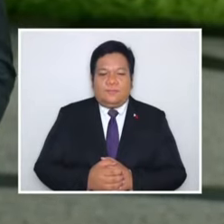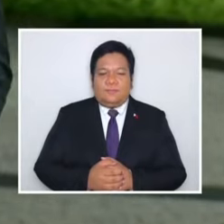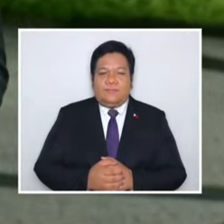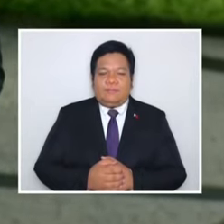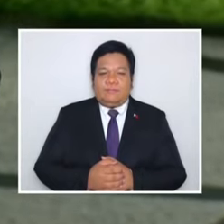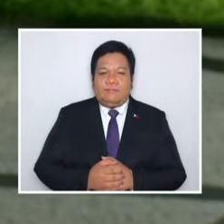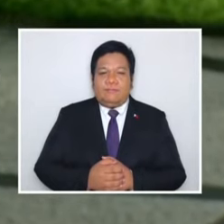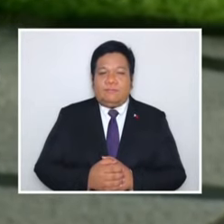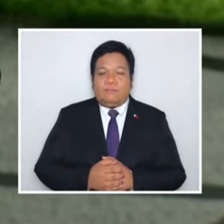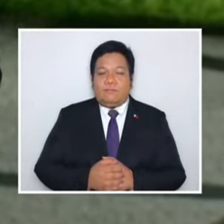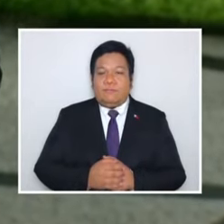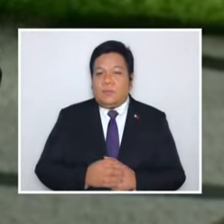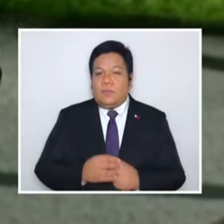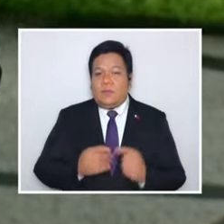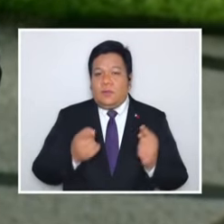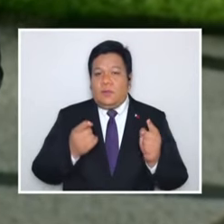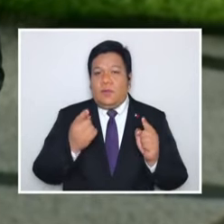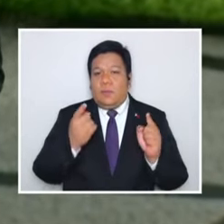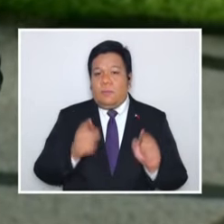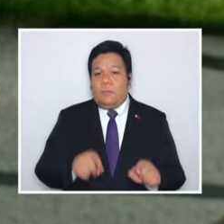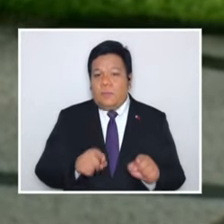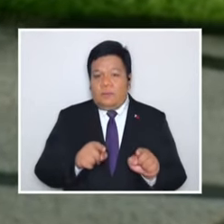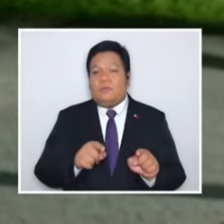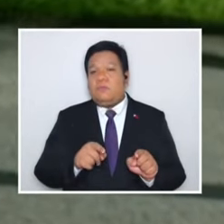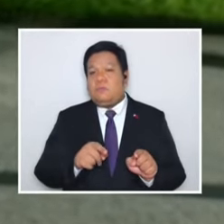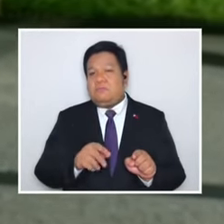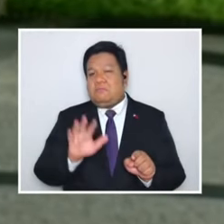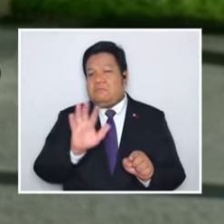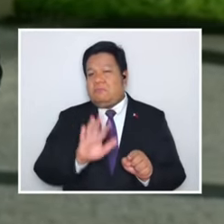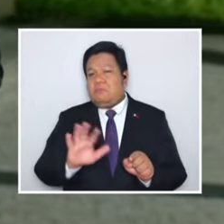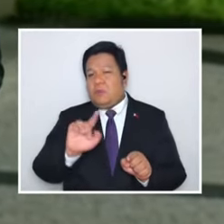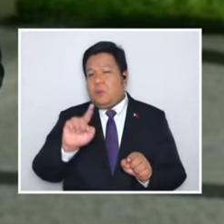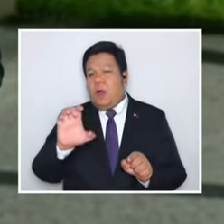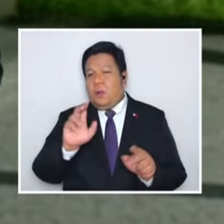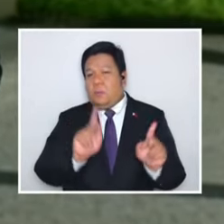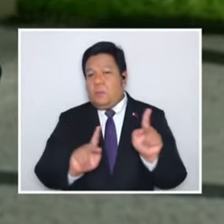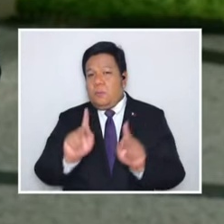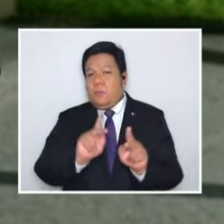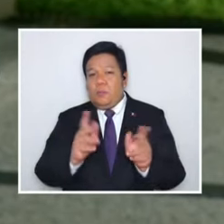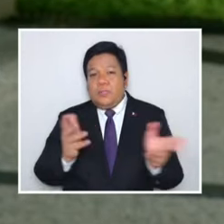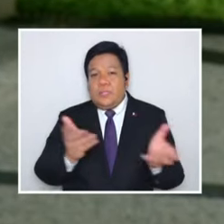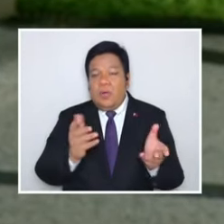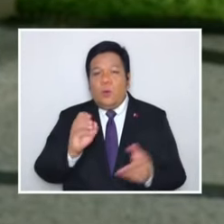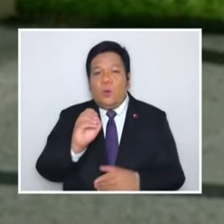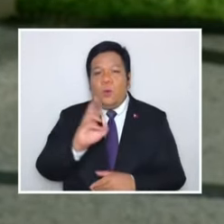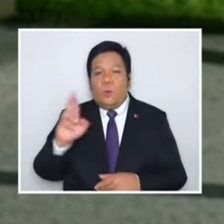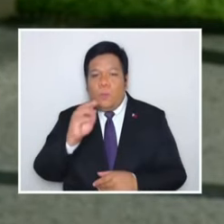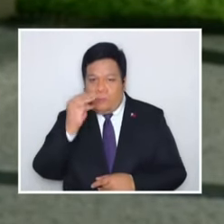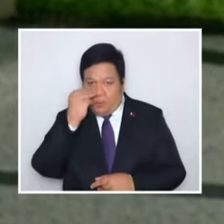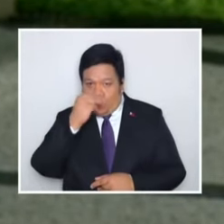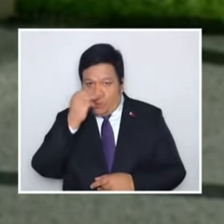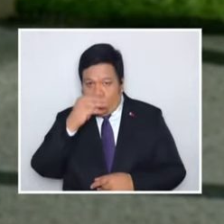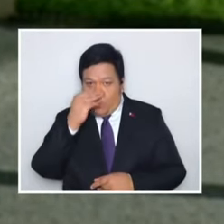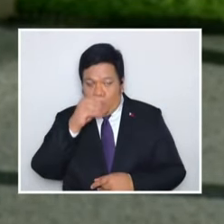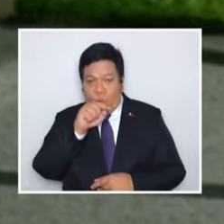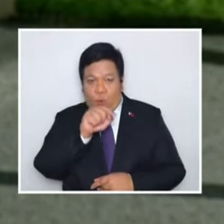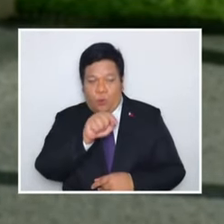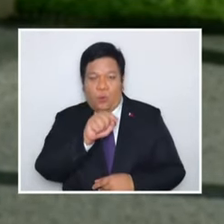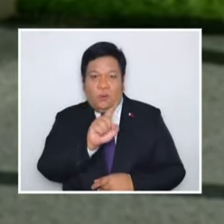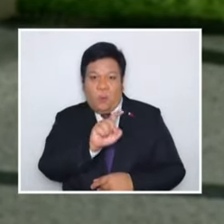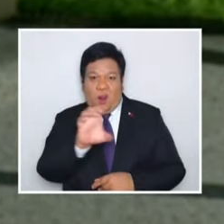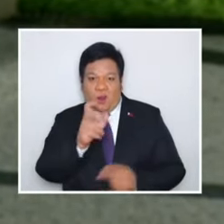Nagpositibo sa COVID-19 ang mahigit na 100 residente ng Oriental Mindoro na umuwi sa lalawigan mula sa iba't ibang